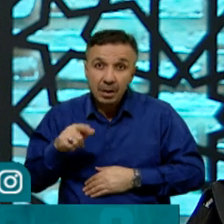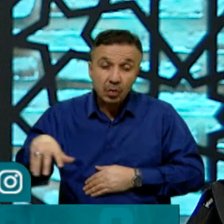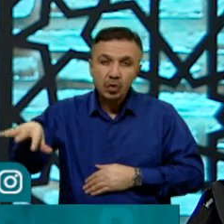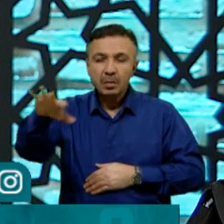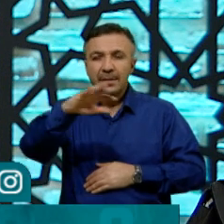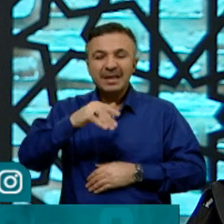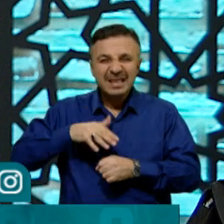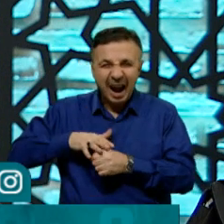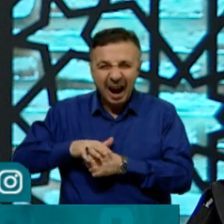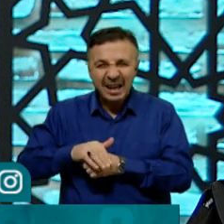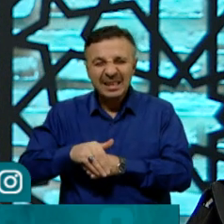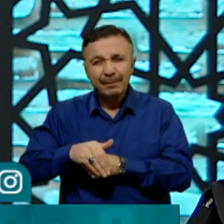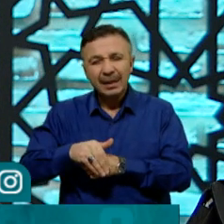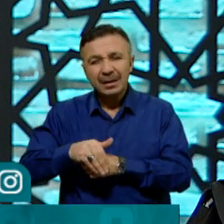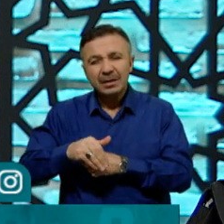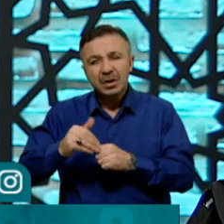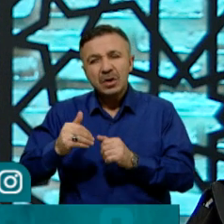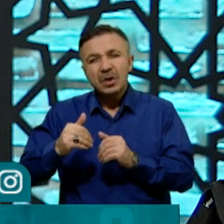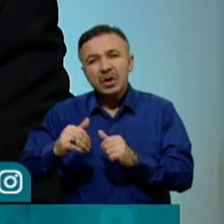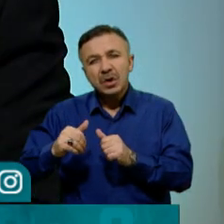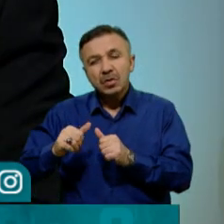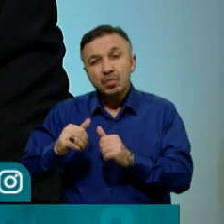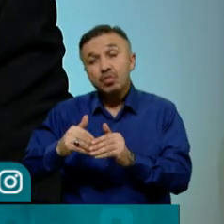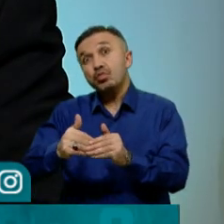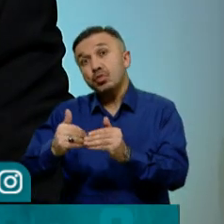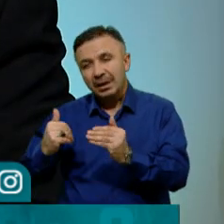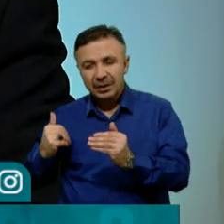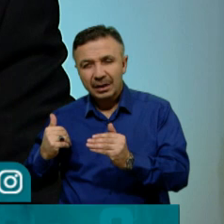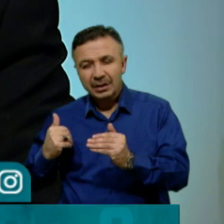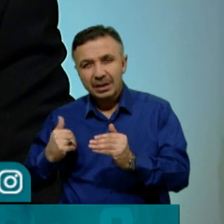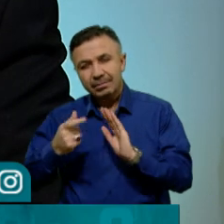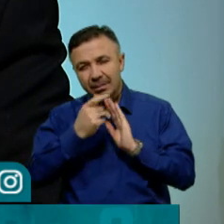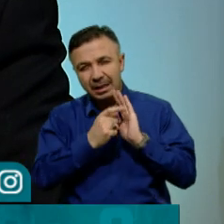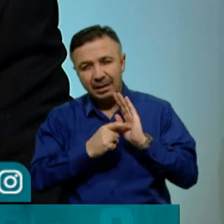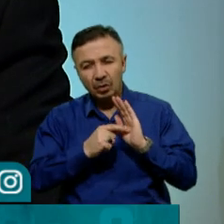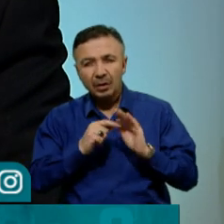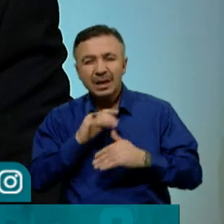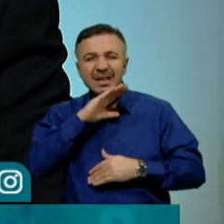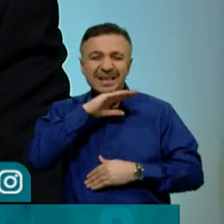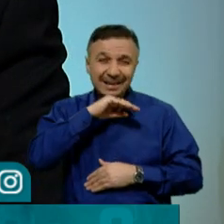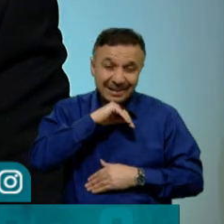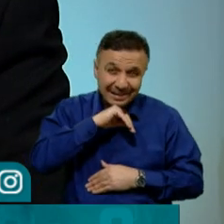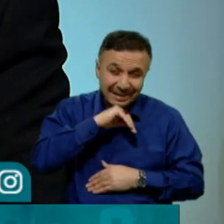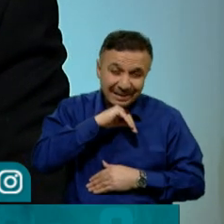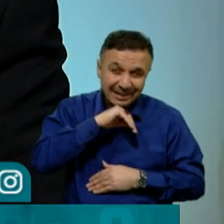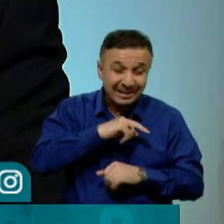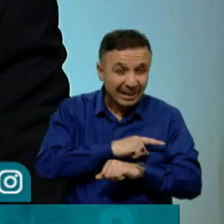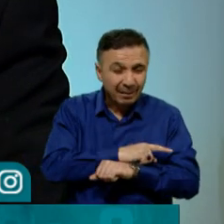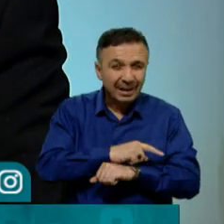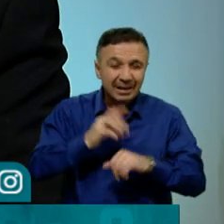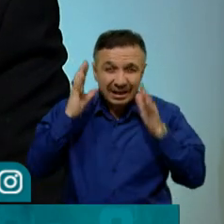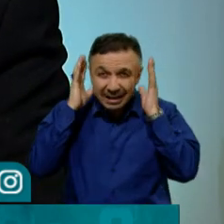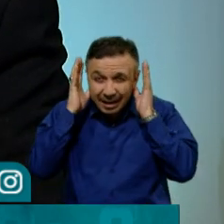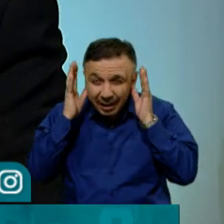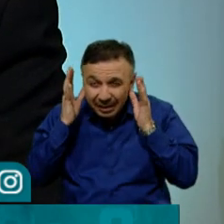kılacak ayeti kerimesinde ifade ettiği üzere Onun için onların böyle yaşlılık hallerinde namaz kılmaları